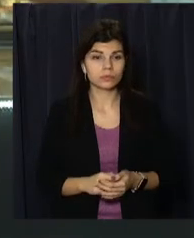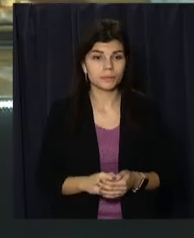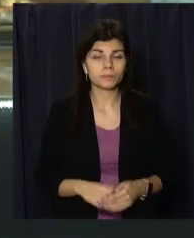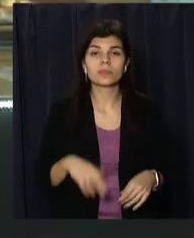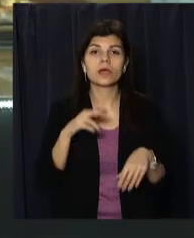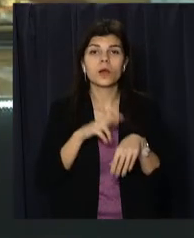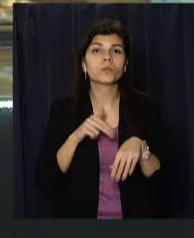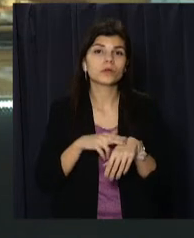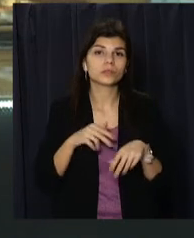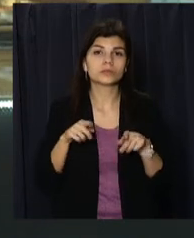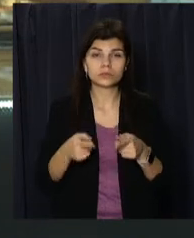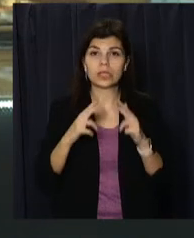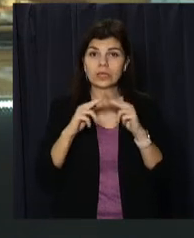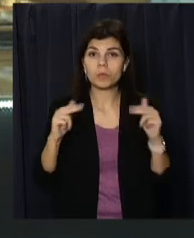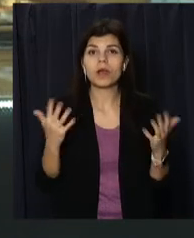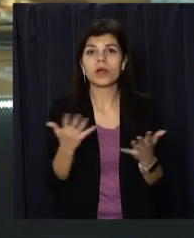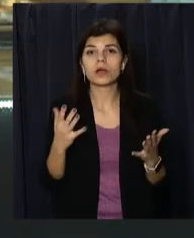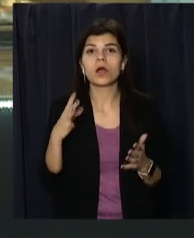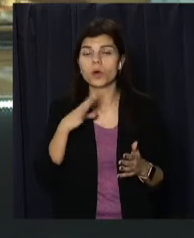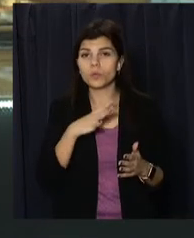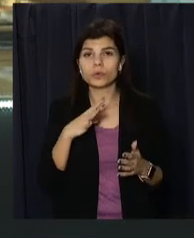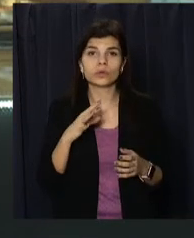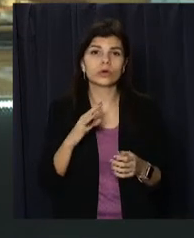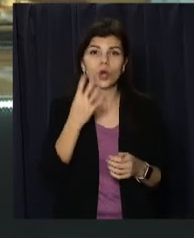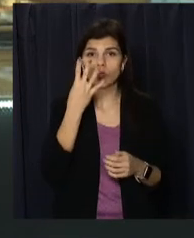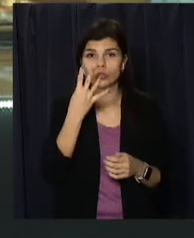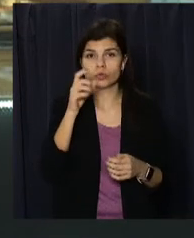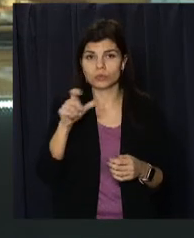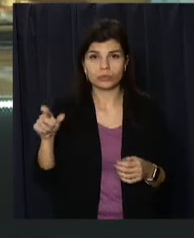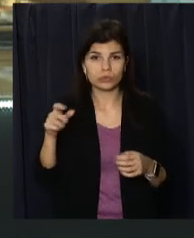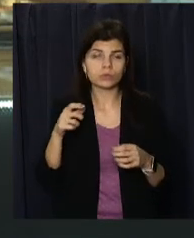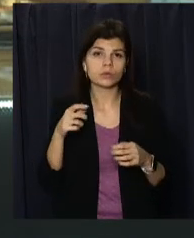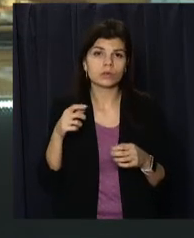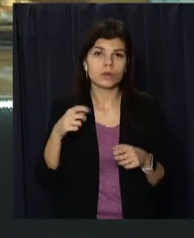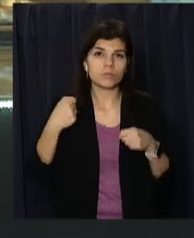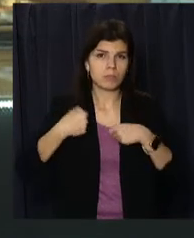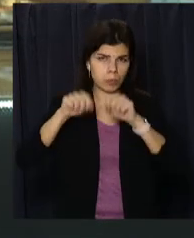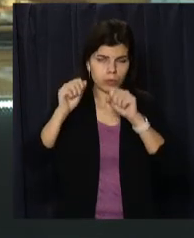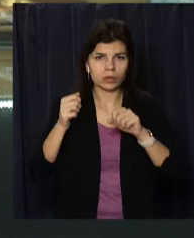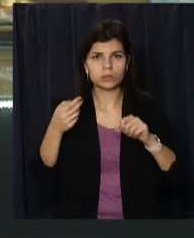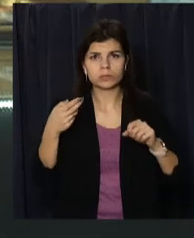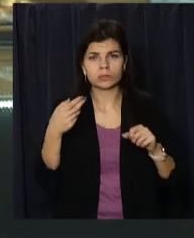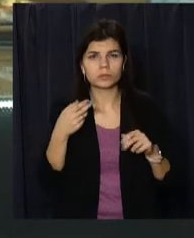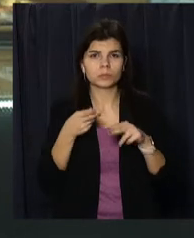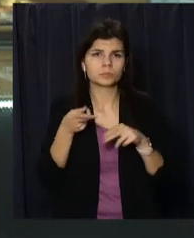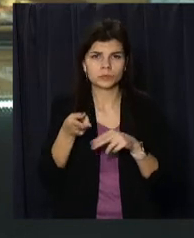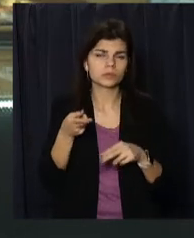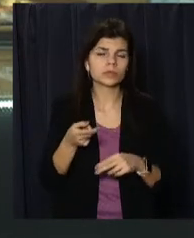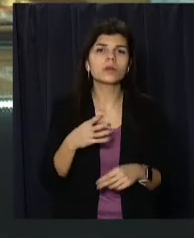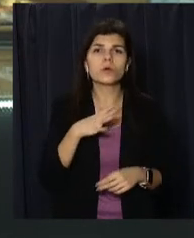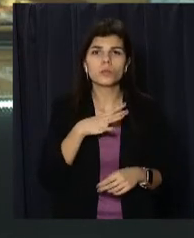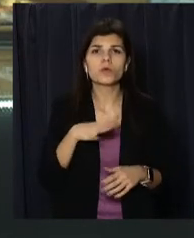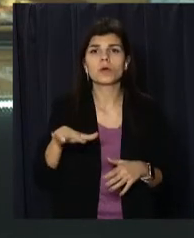Поліція затримала дніпрянина, який порізав та побив 4 перехожих. Спершу поблизу житлового будинку у Шевченківському